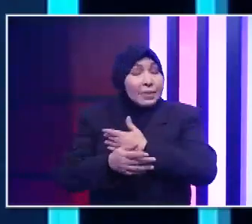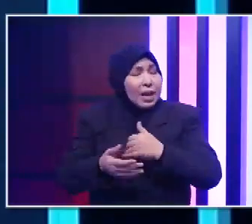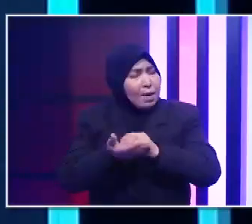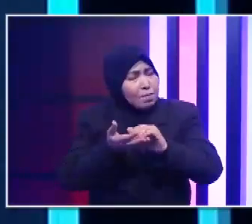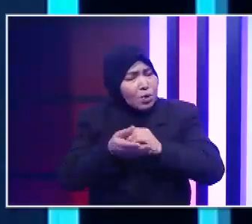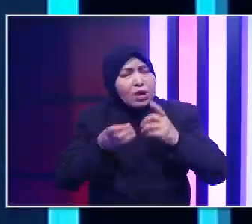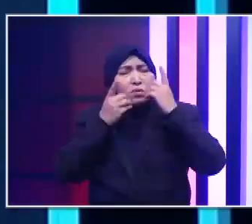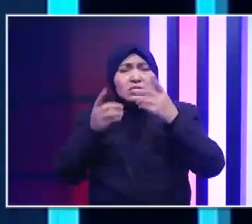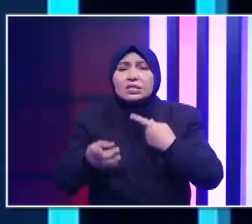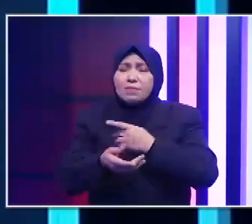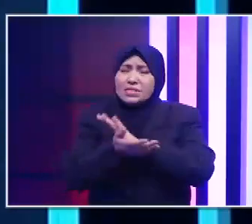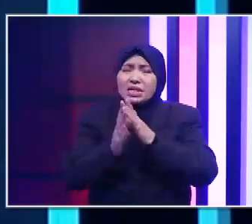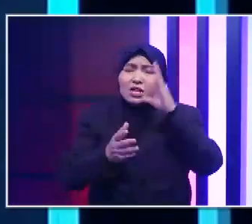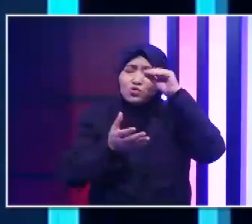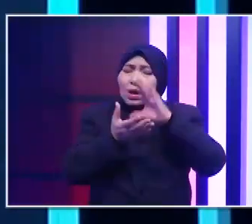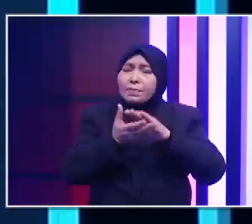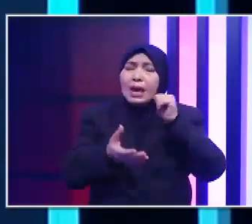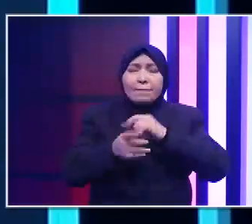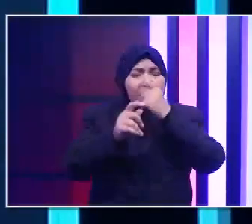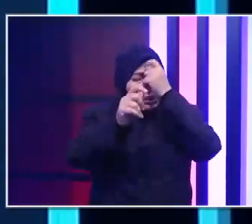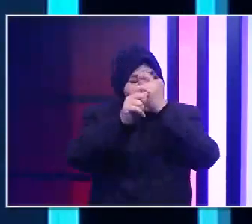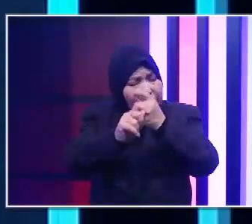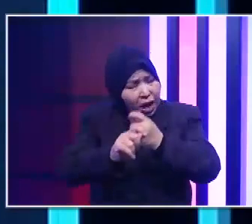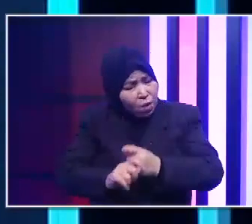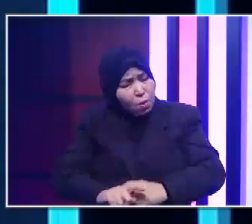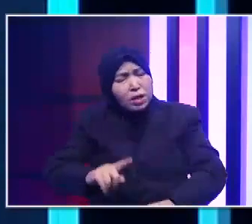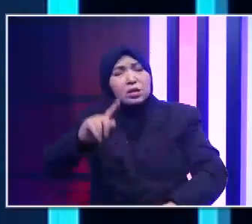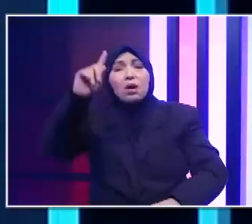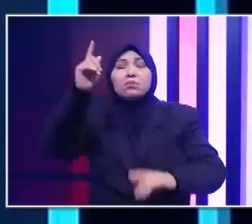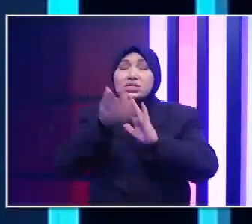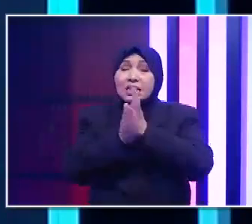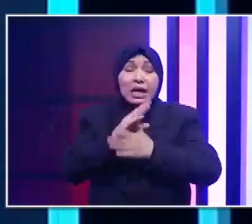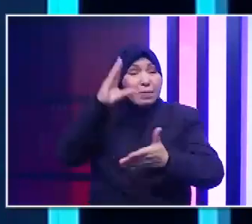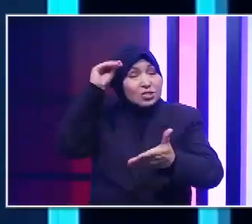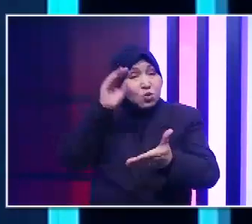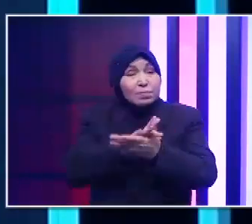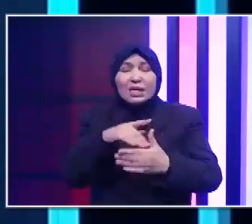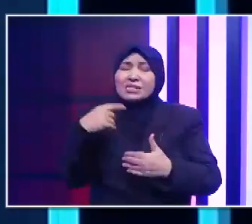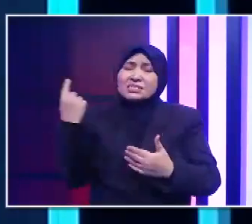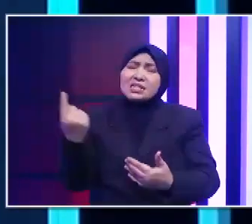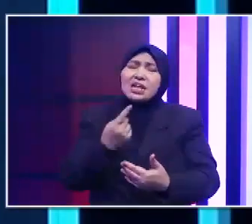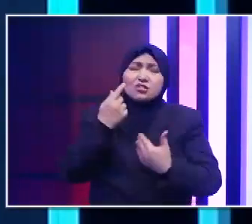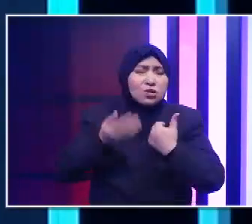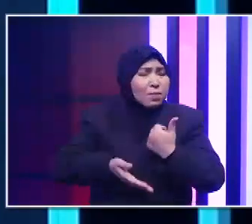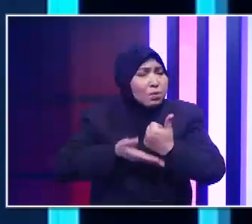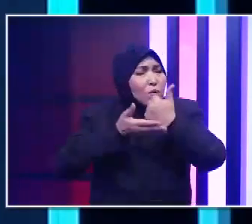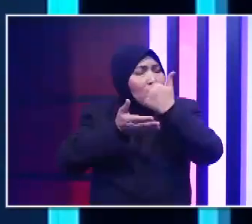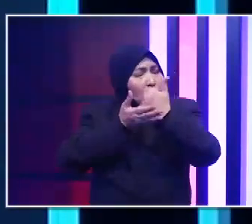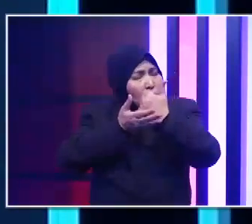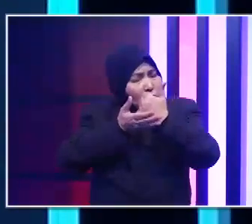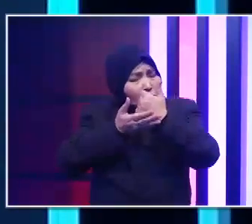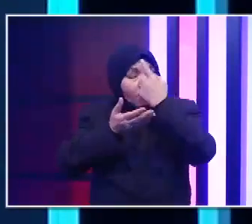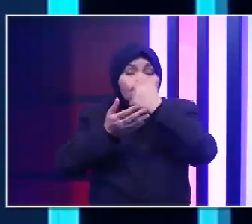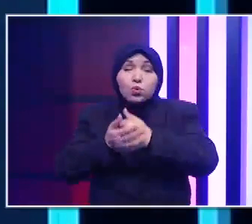jadikanlah kami suami suami yang bertakwa ada di kelas suami kami suami yang setia Senduro istri dan anak-anak memberi pendidikan